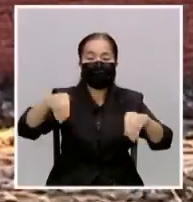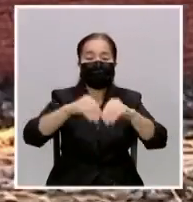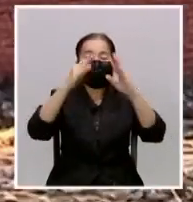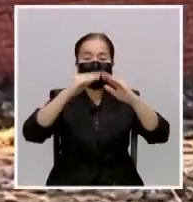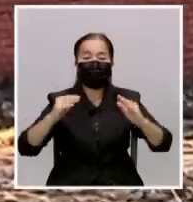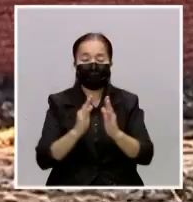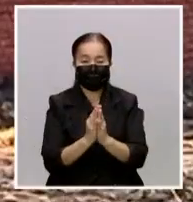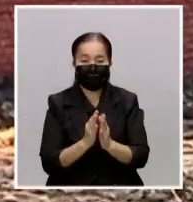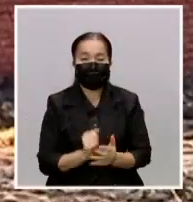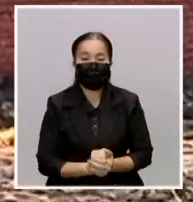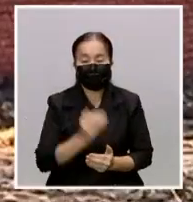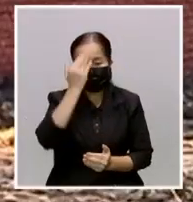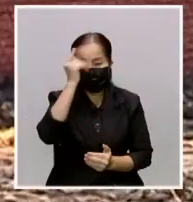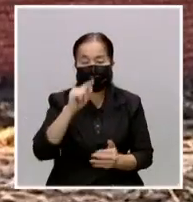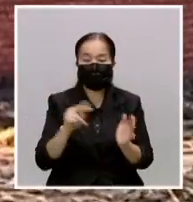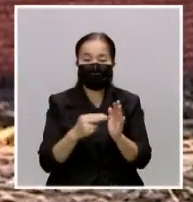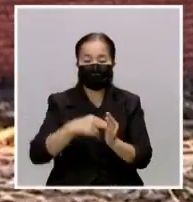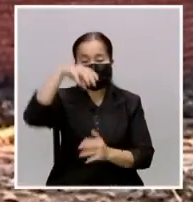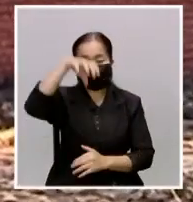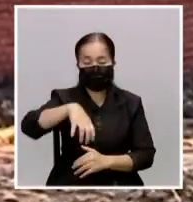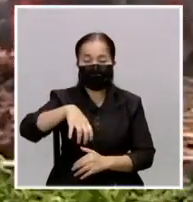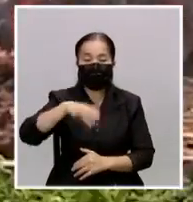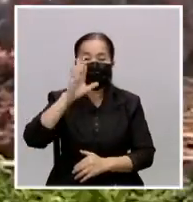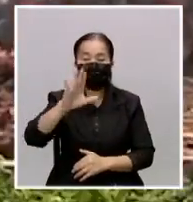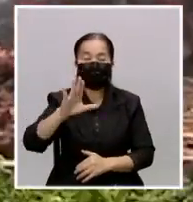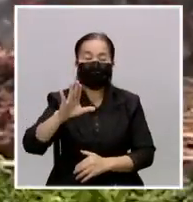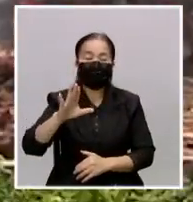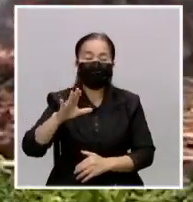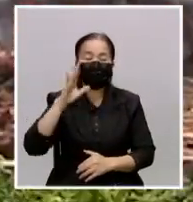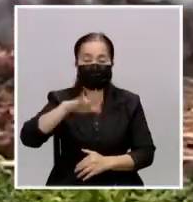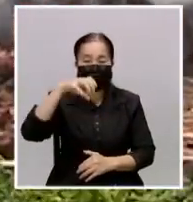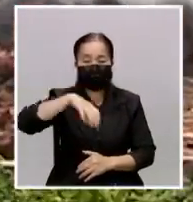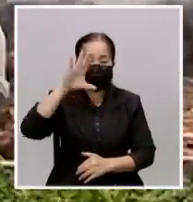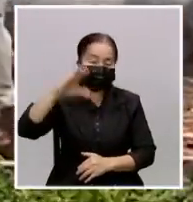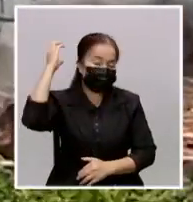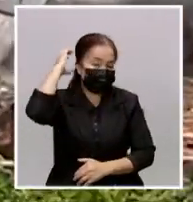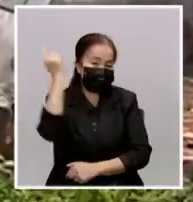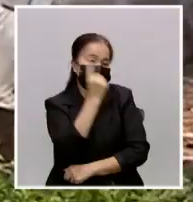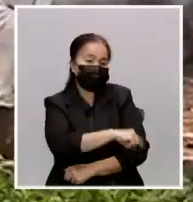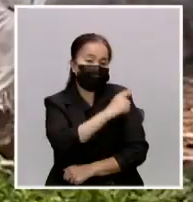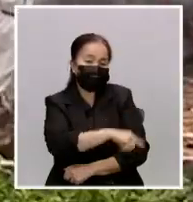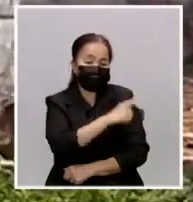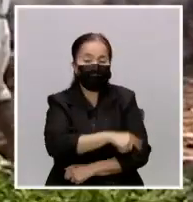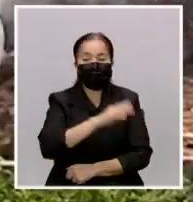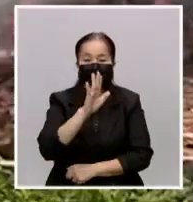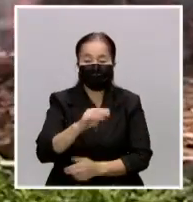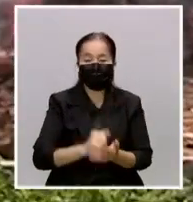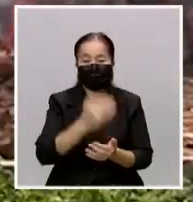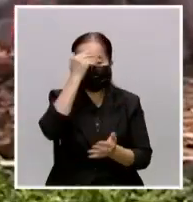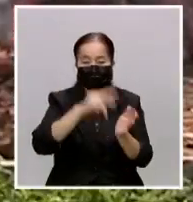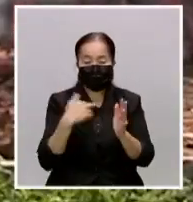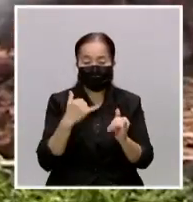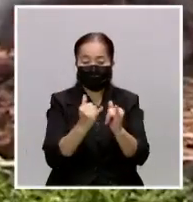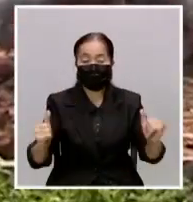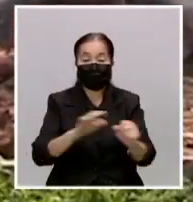ถซึ่งเป็นศาสนสถานของชาวฮินดูที่ใหญ่ที่สุดในกรุงกาฐมันดุเพราะว่ามีศพโ